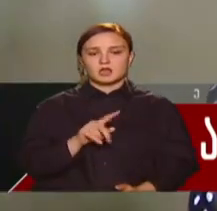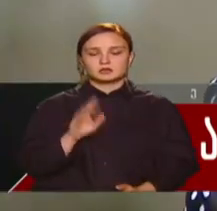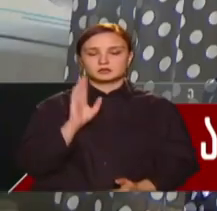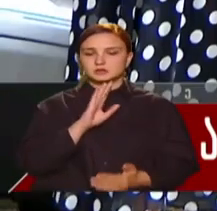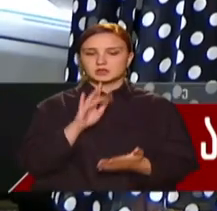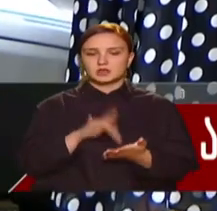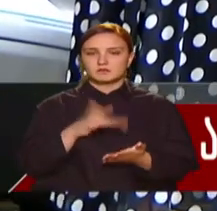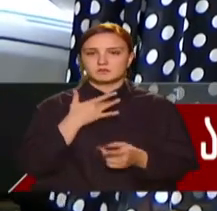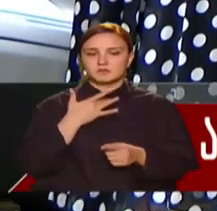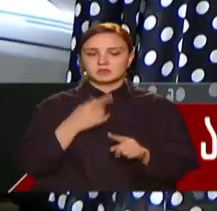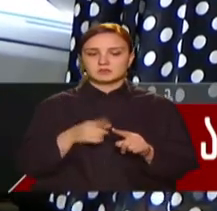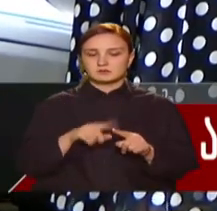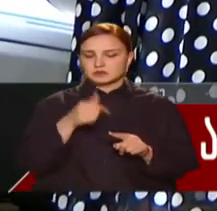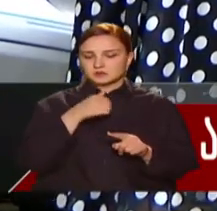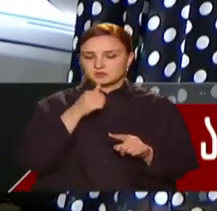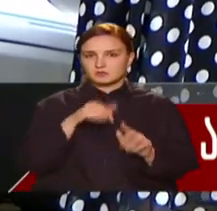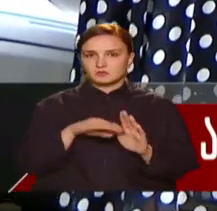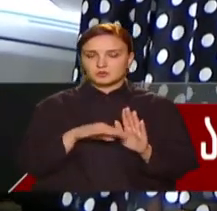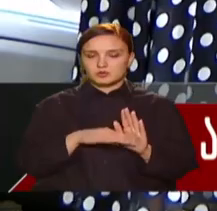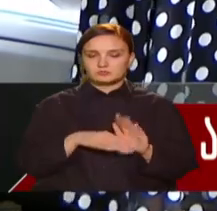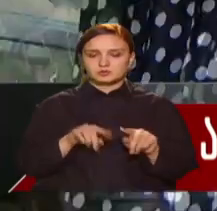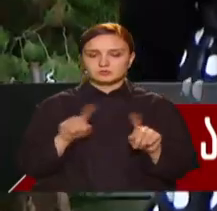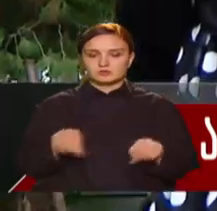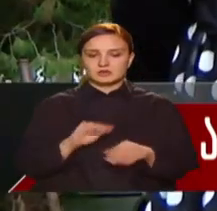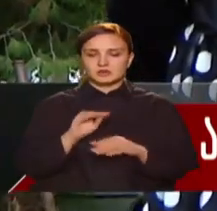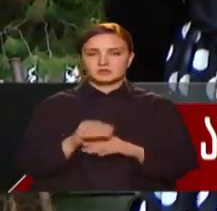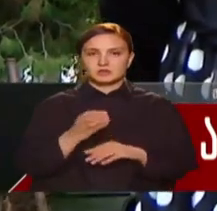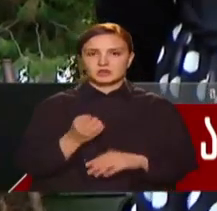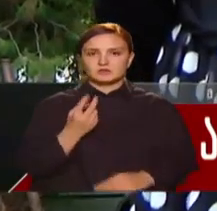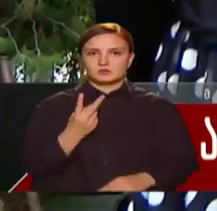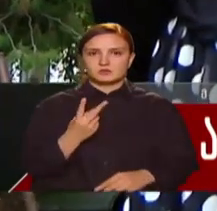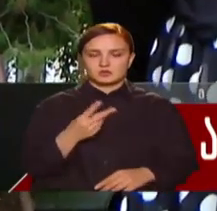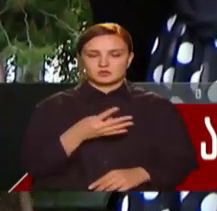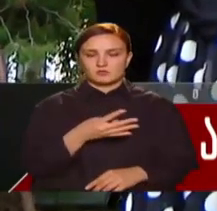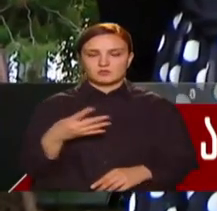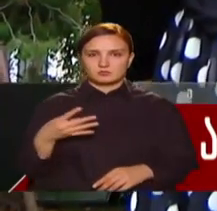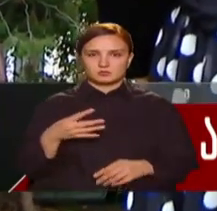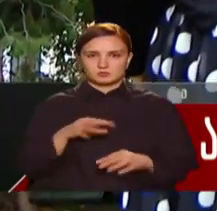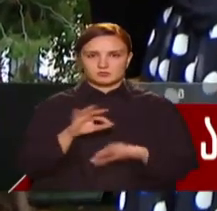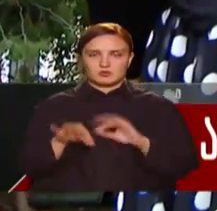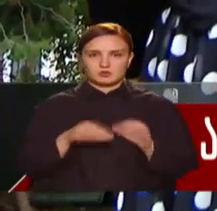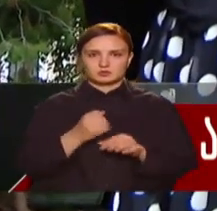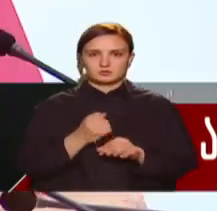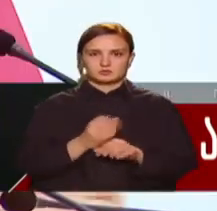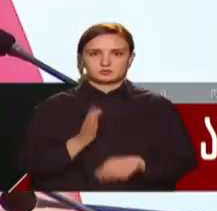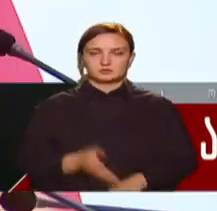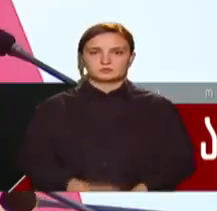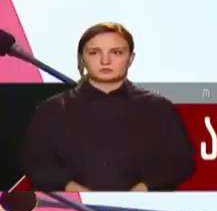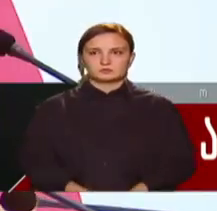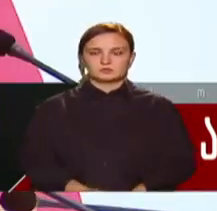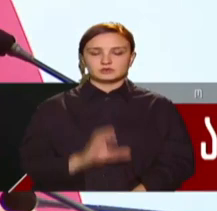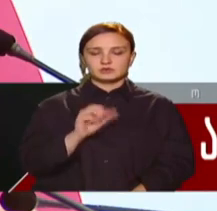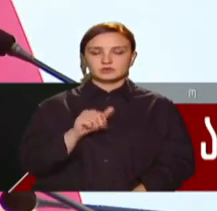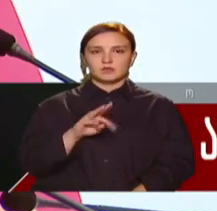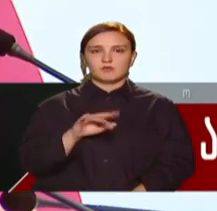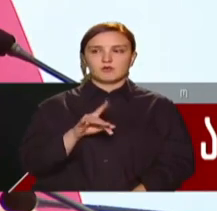დედაქალაქის მერია აღნიშნულ საპილოტო პროგრამის ფარგლებში დამატებით კიდევ 12 ავარიული კორპუსის პროექტს ამუშავებს. სამგორის